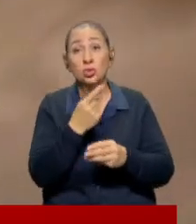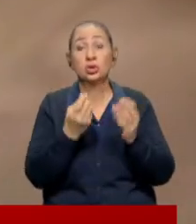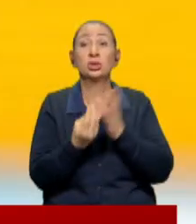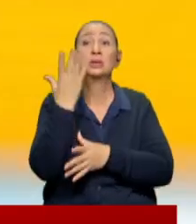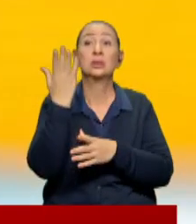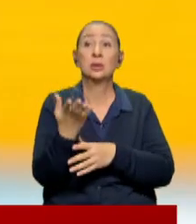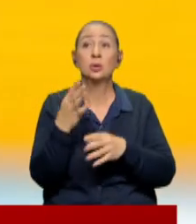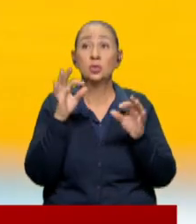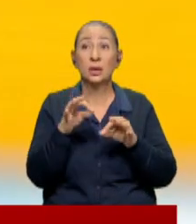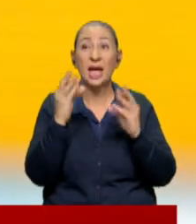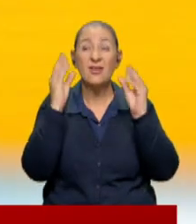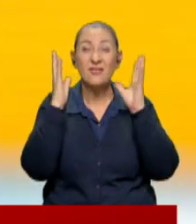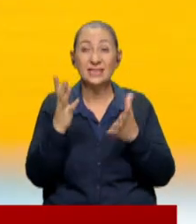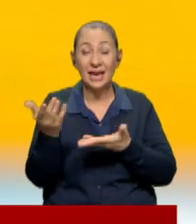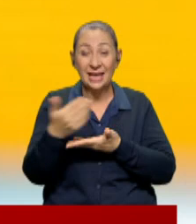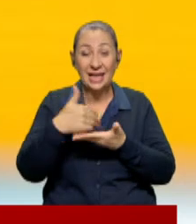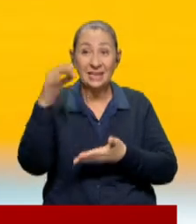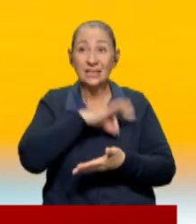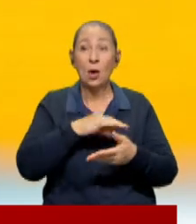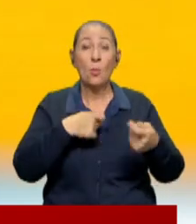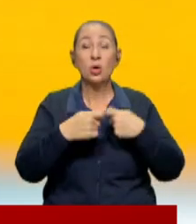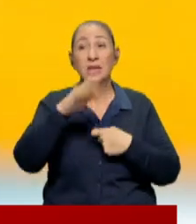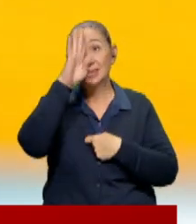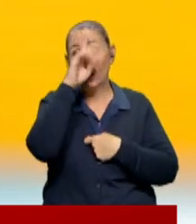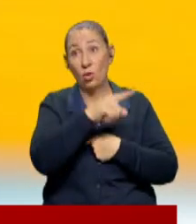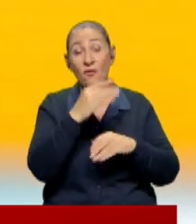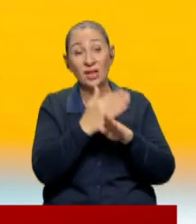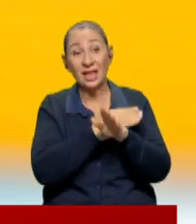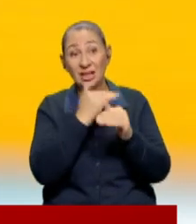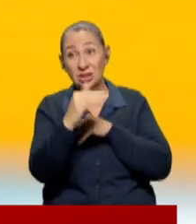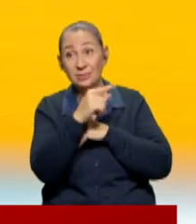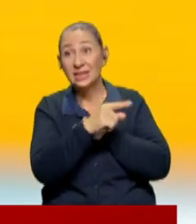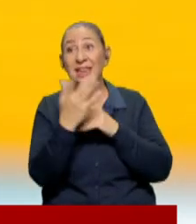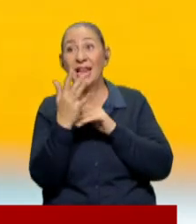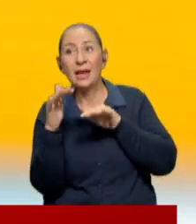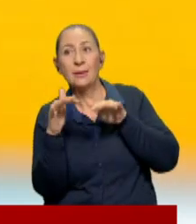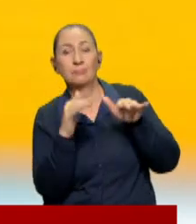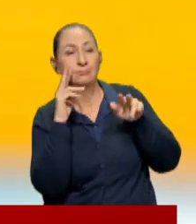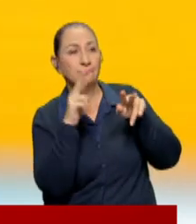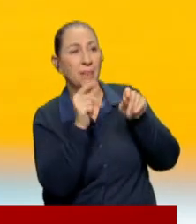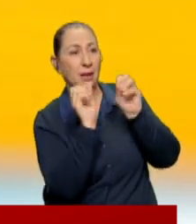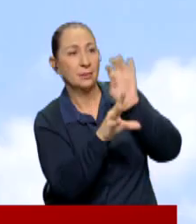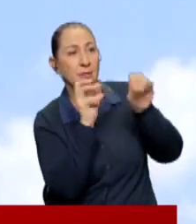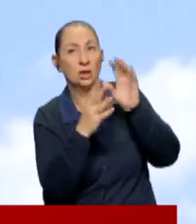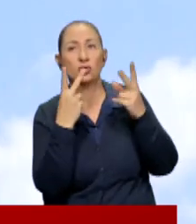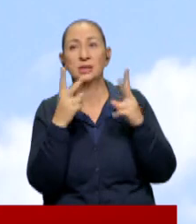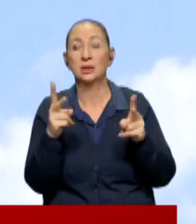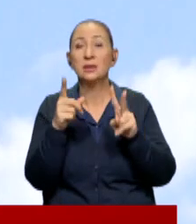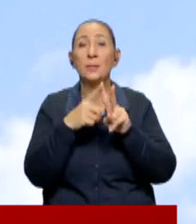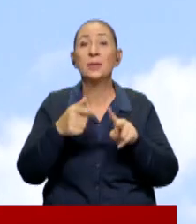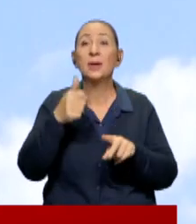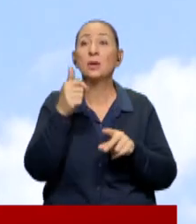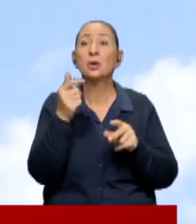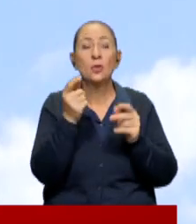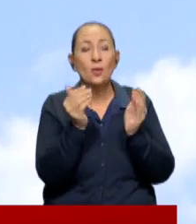ortaya çıktı. Şu anda en çok getiri getiren yer Borsa İstanbul. Vatandaşlarımızın nereye kanalize olacakları artık çok açık. Nebati Bakan